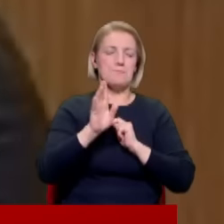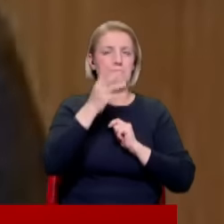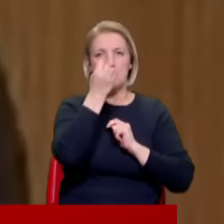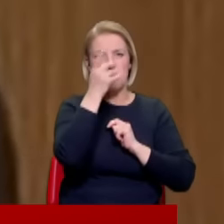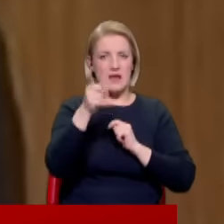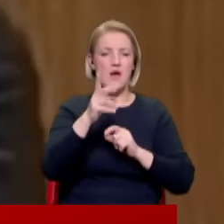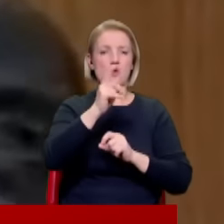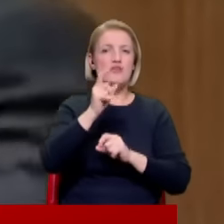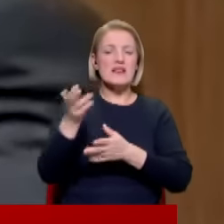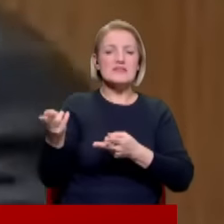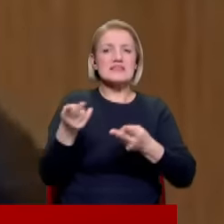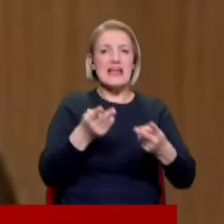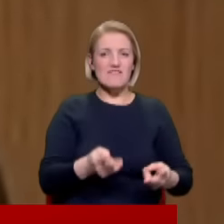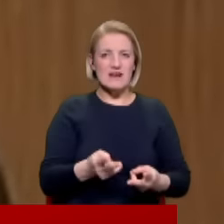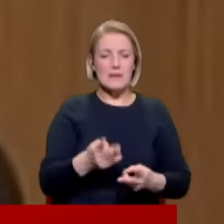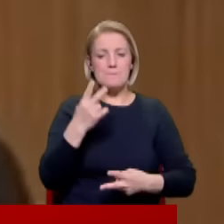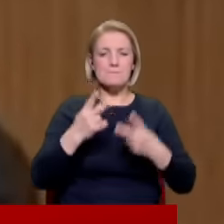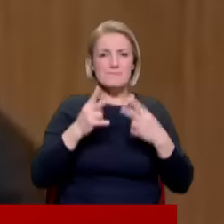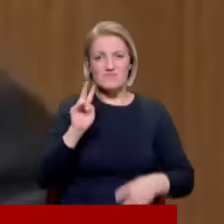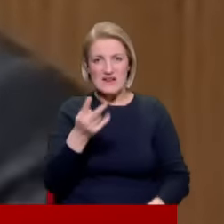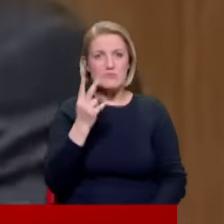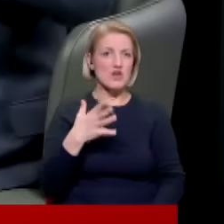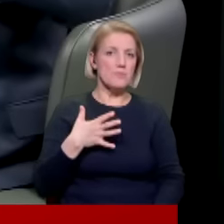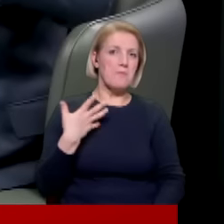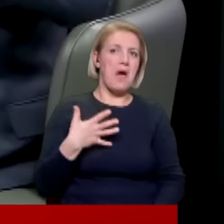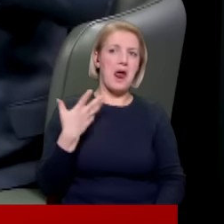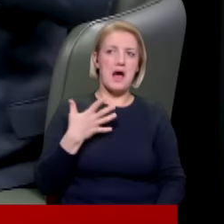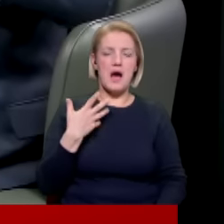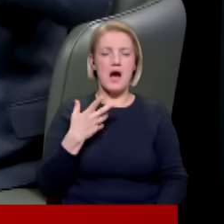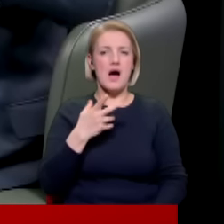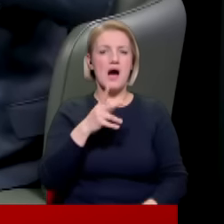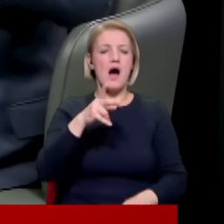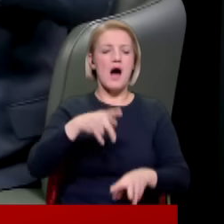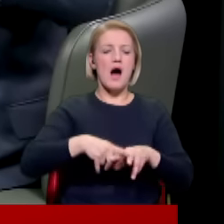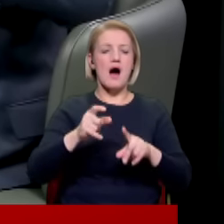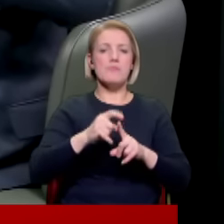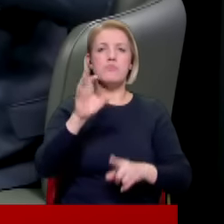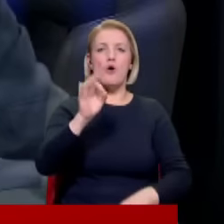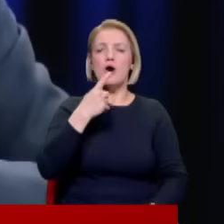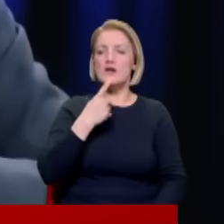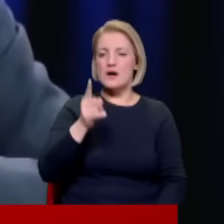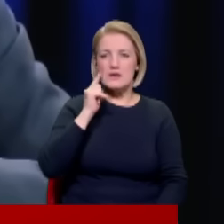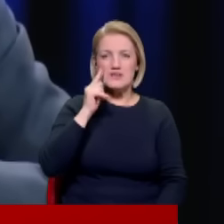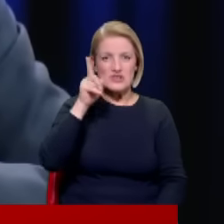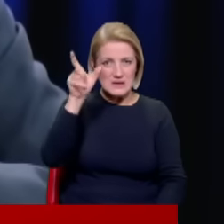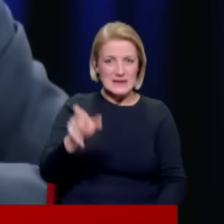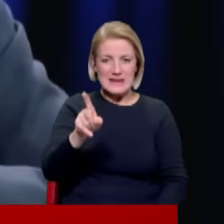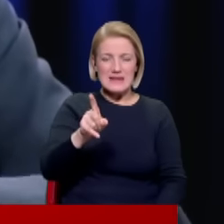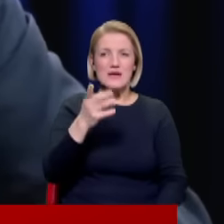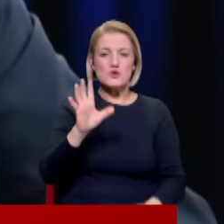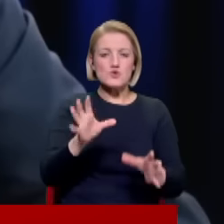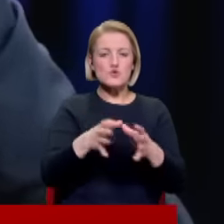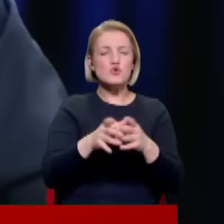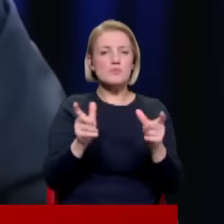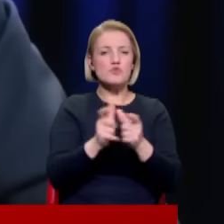Bahçeli Öcalan'ı meclise davetten vaz mı geçti merak konusu. Abdullah Öcalan denilen caninin grup toplantısı